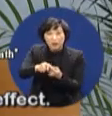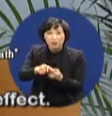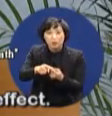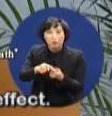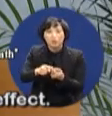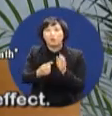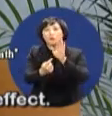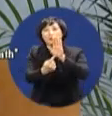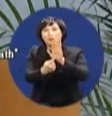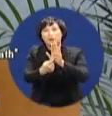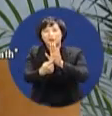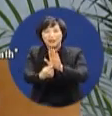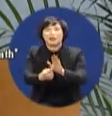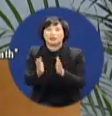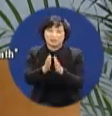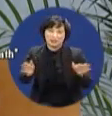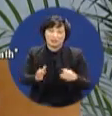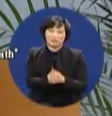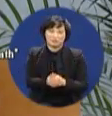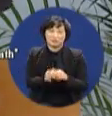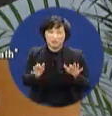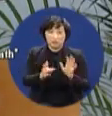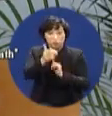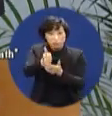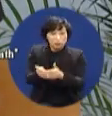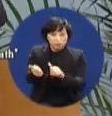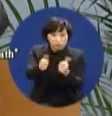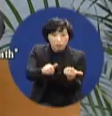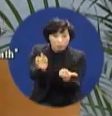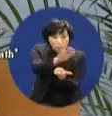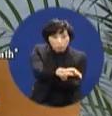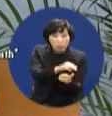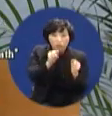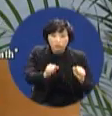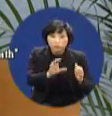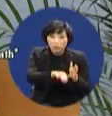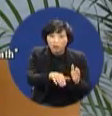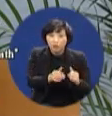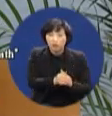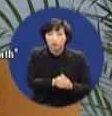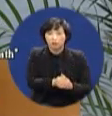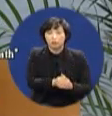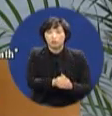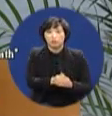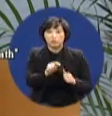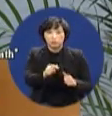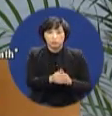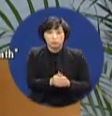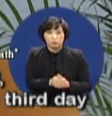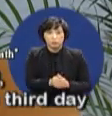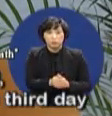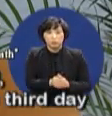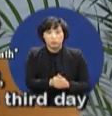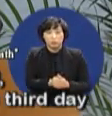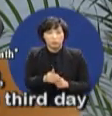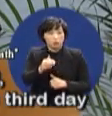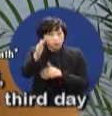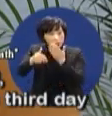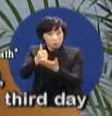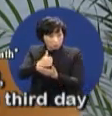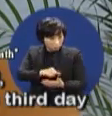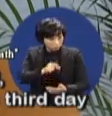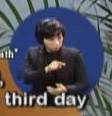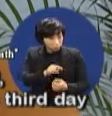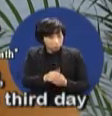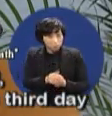효력이 넘칩니다. 예수님이 죽어서 무덤 속에 있을 때, 무덤 속에 있을 때 그를 전부 다 하나님의